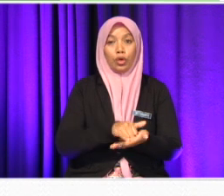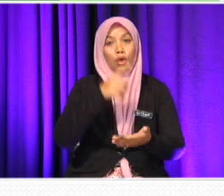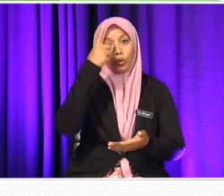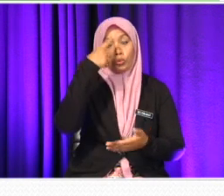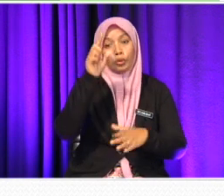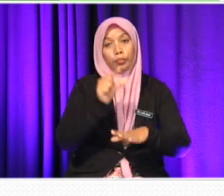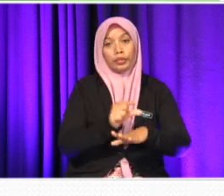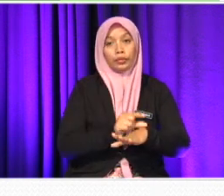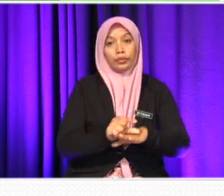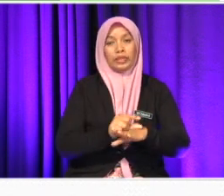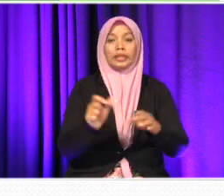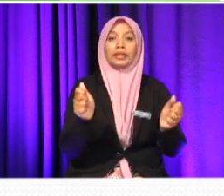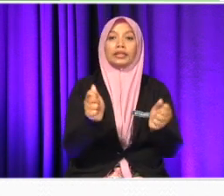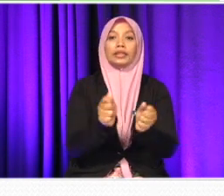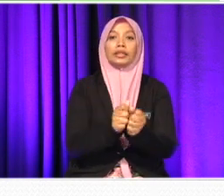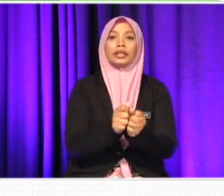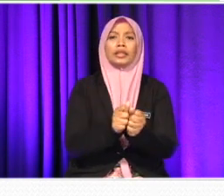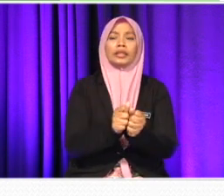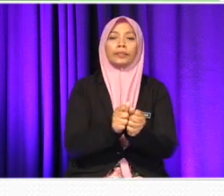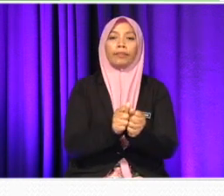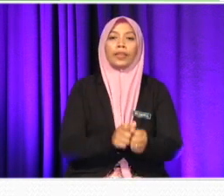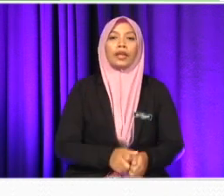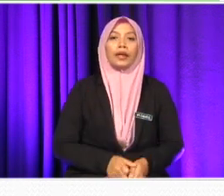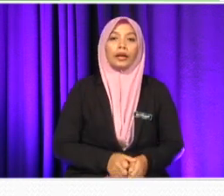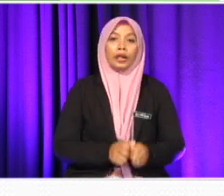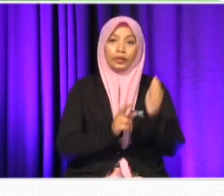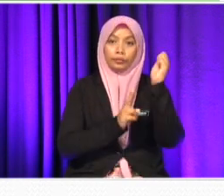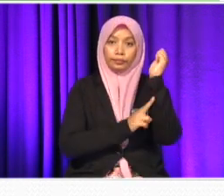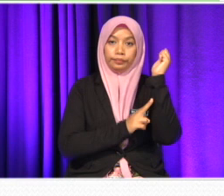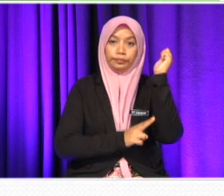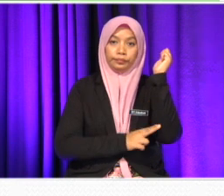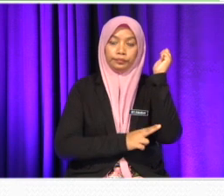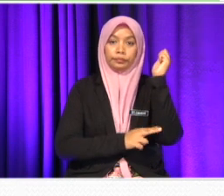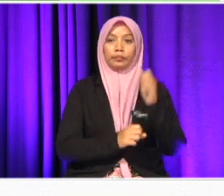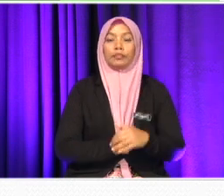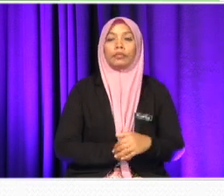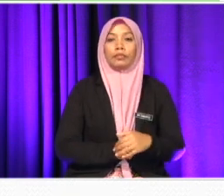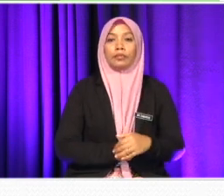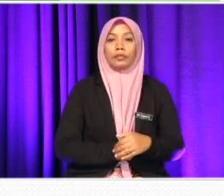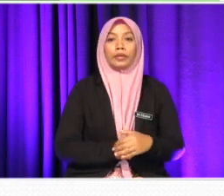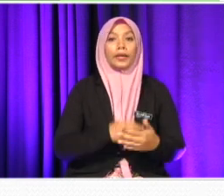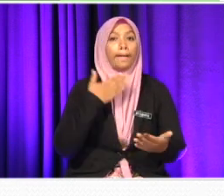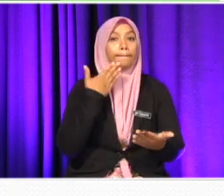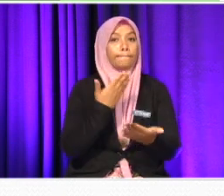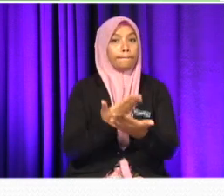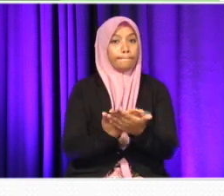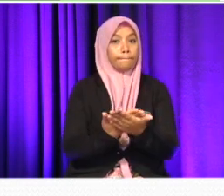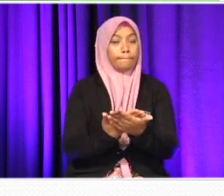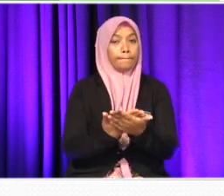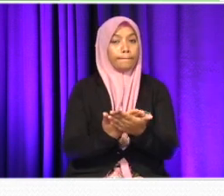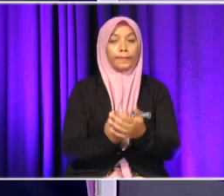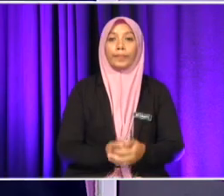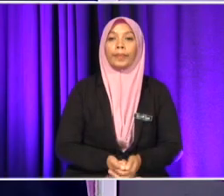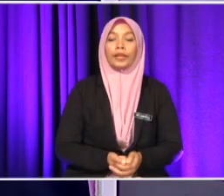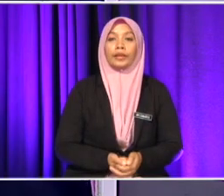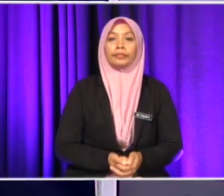pengguna dengan mematuhi spesifikasi dan quality produk yang telah ditetapkan bukan sembarangan lah